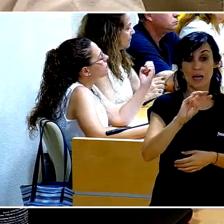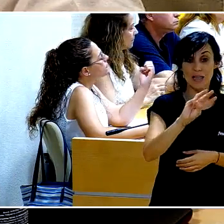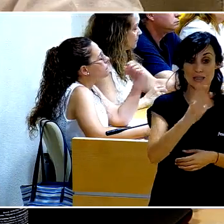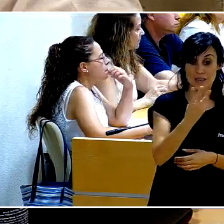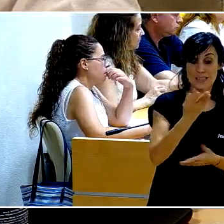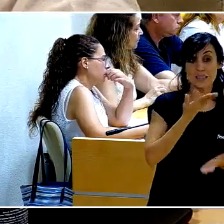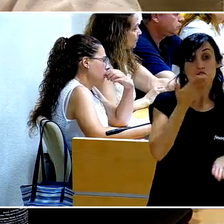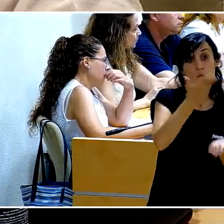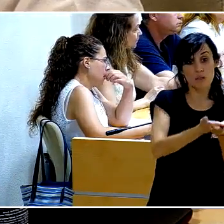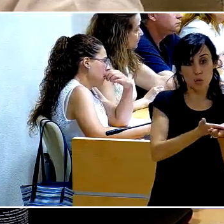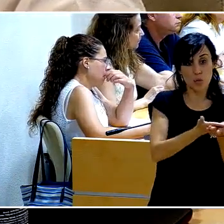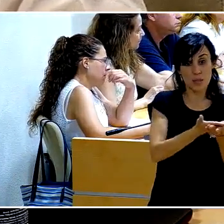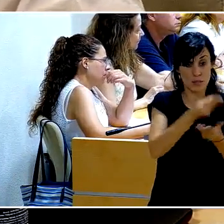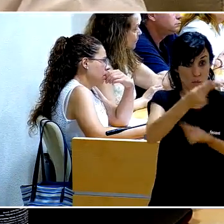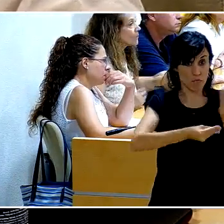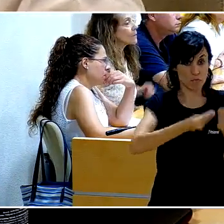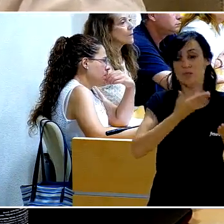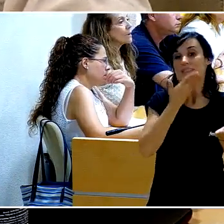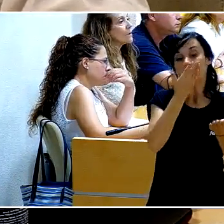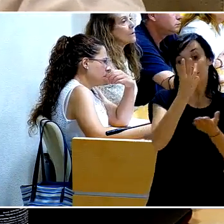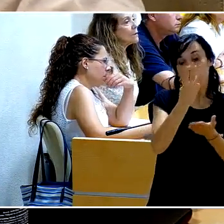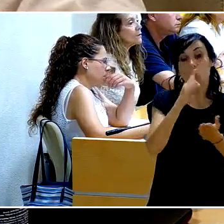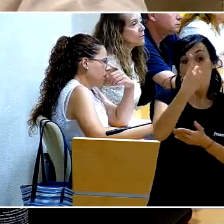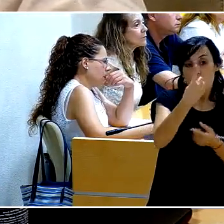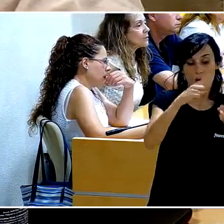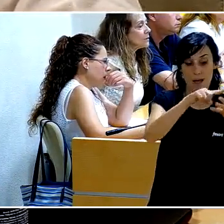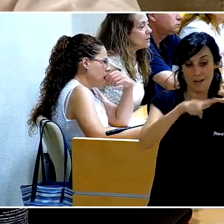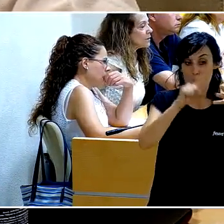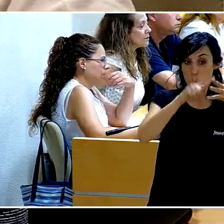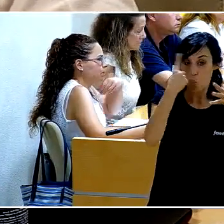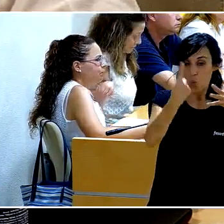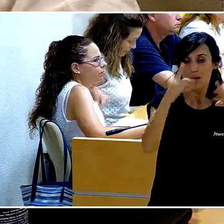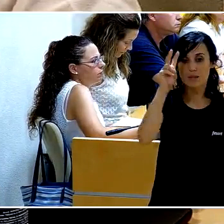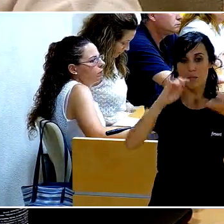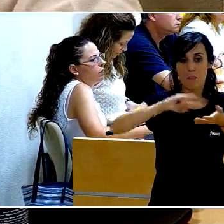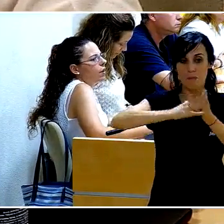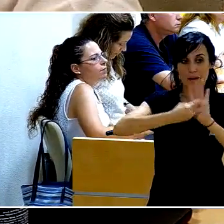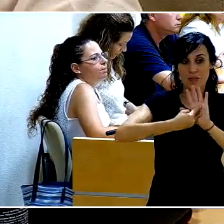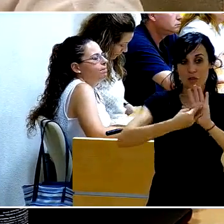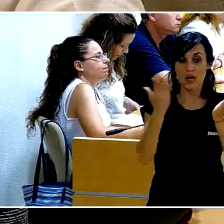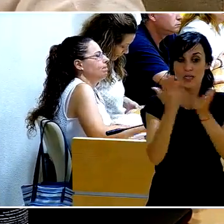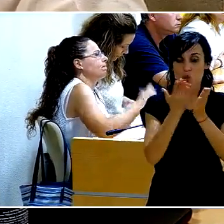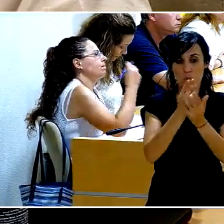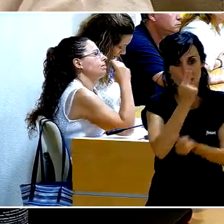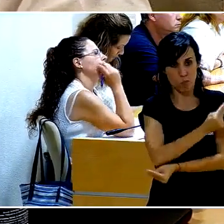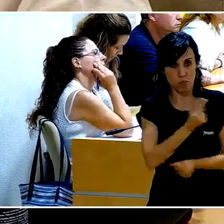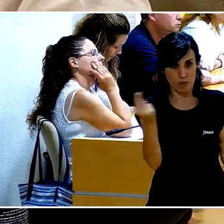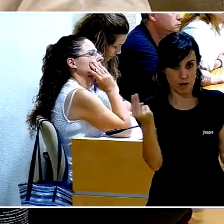entre les tres demandes que hem fet d'aquest programa, una és precisament la planificació d'una escola pública.